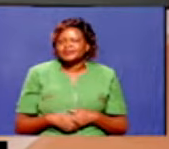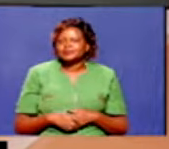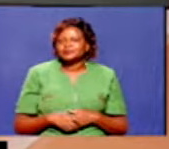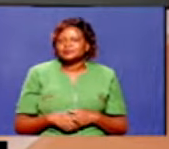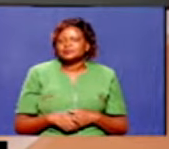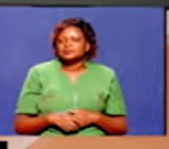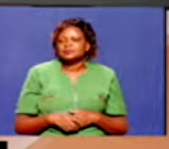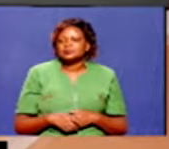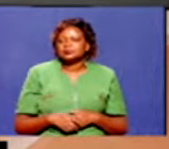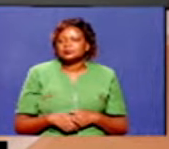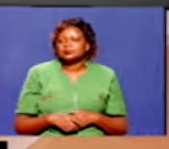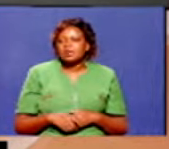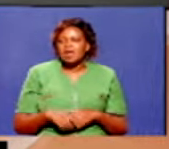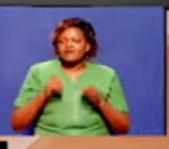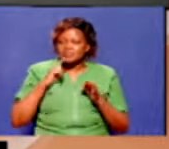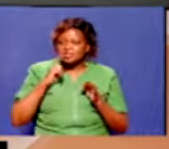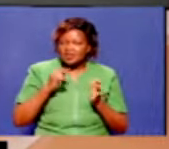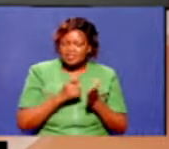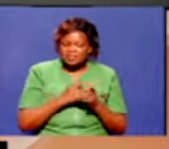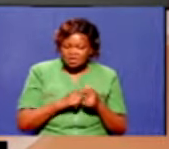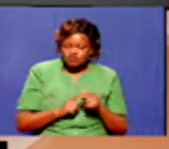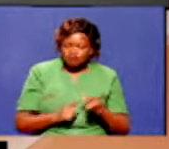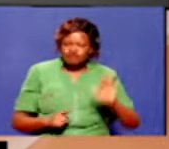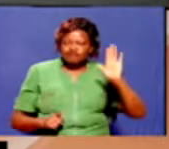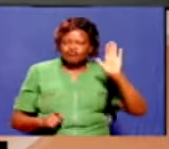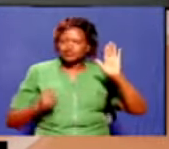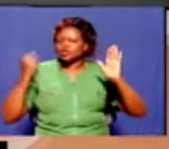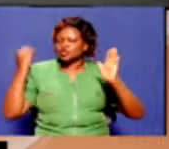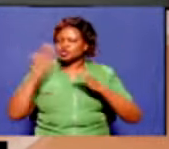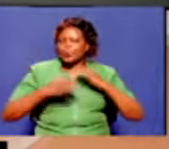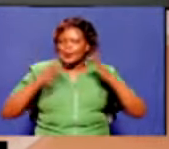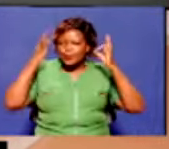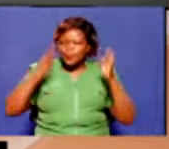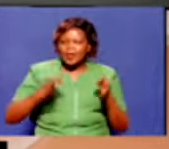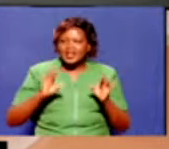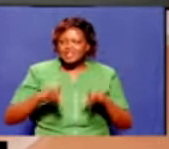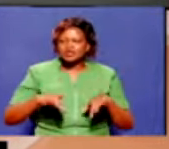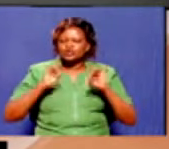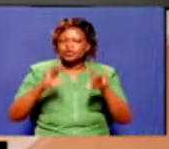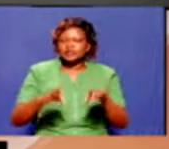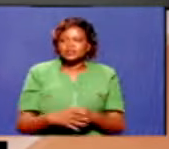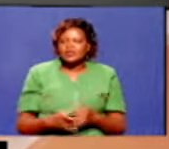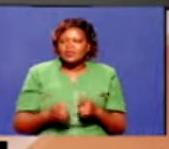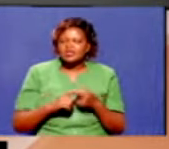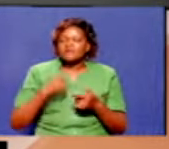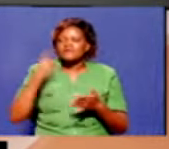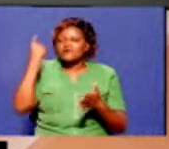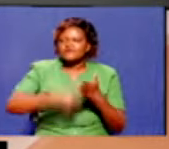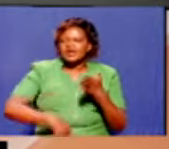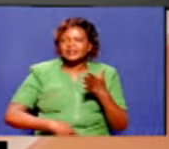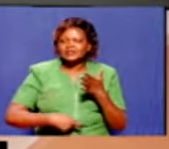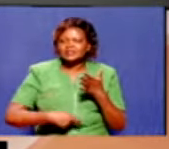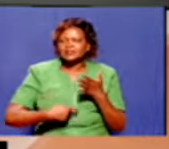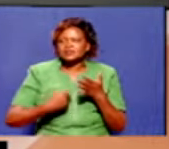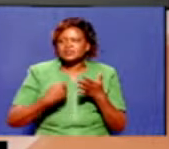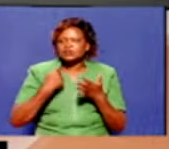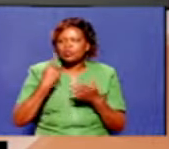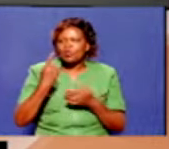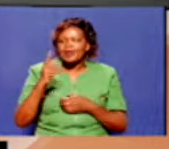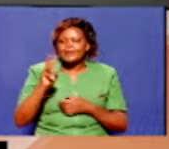Sasa akisema na uinue mkono na usimamishe arusi nchini Australia, unapigwa faini ya shilingi milioni